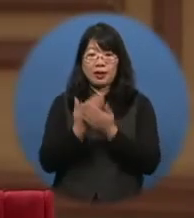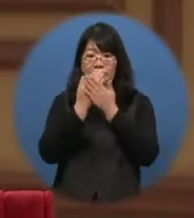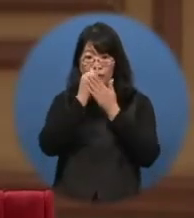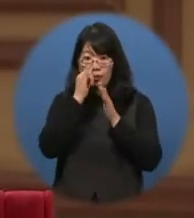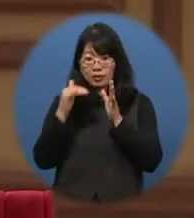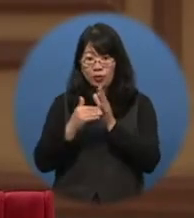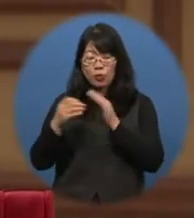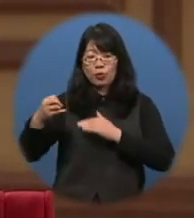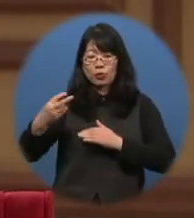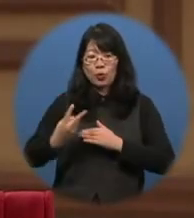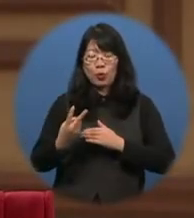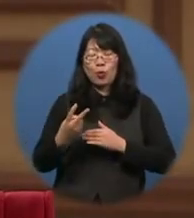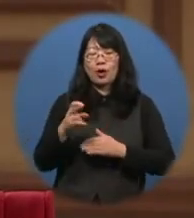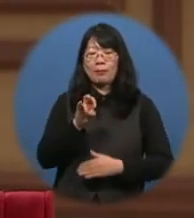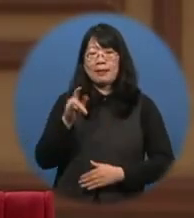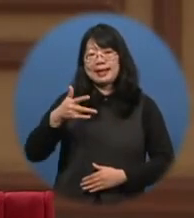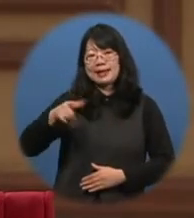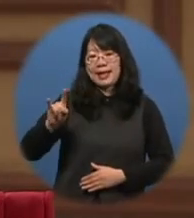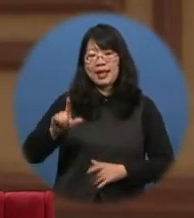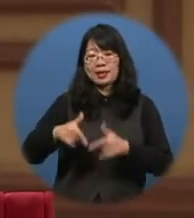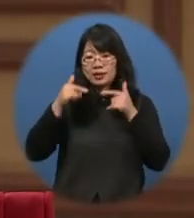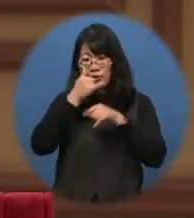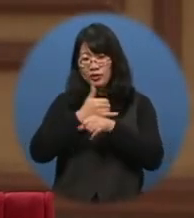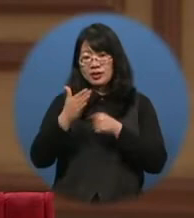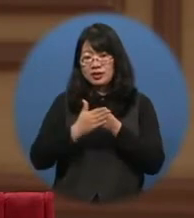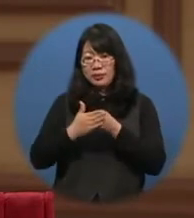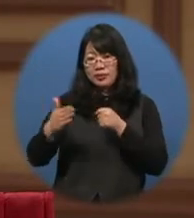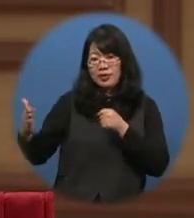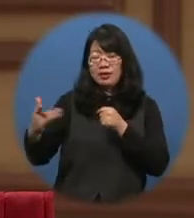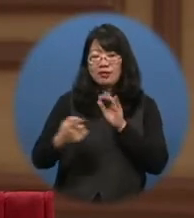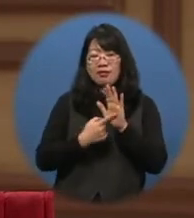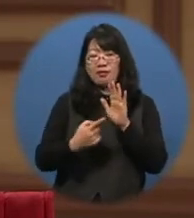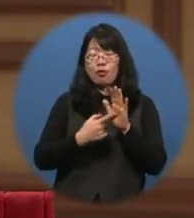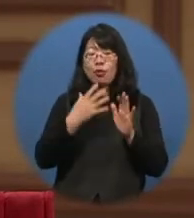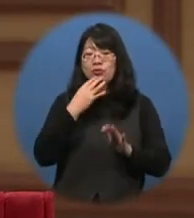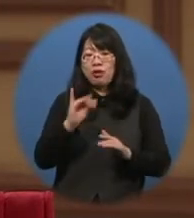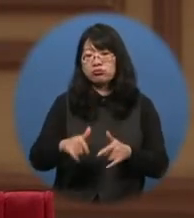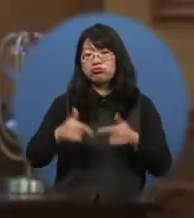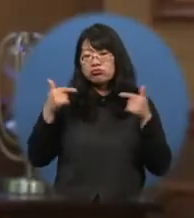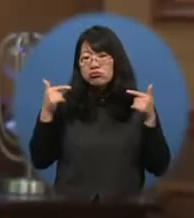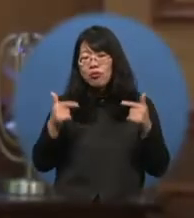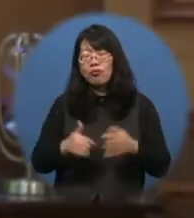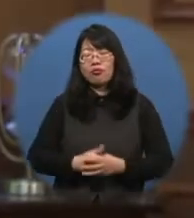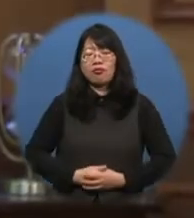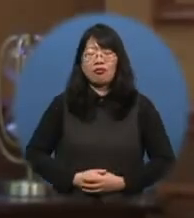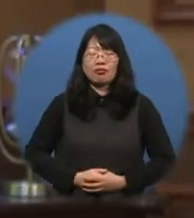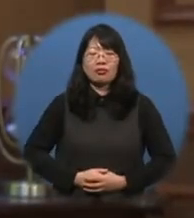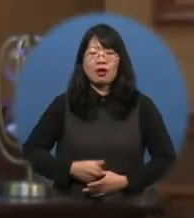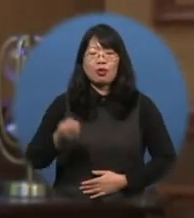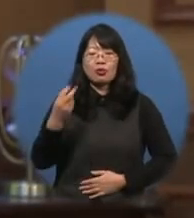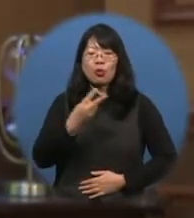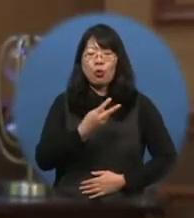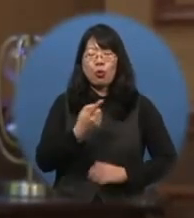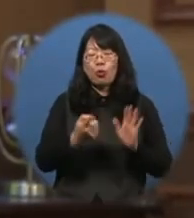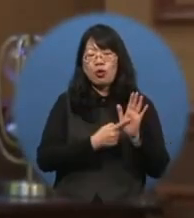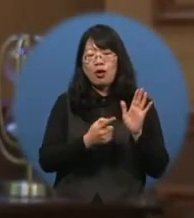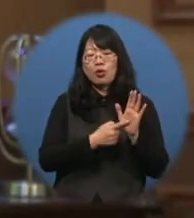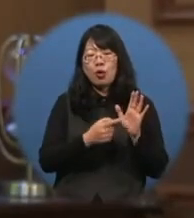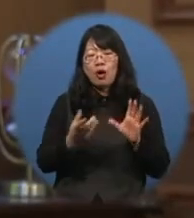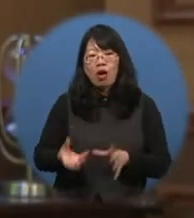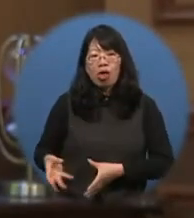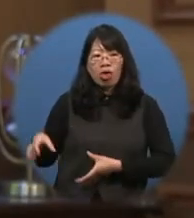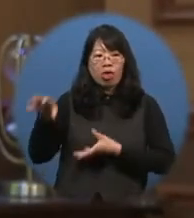발전하고, 또 이제 매체도 늘어나고, 그렇기 때문에 뭐 광고 당연히 늘어날 수밖에 없는 것 같습니다. 그 광고의 홍수라고 하는